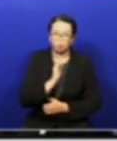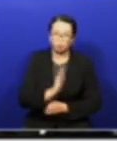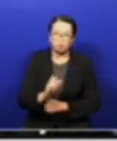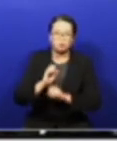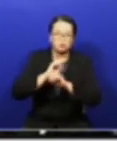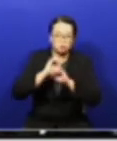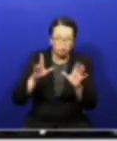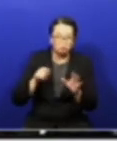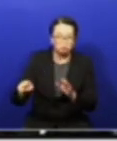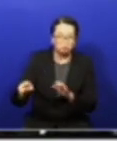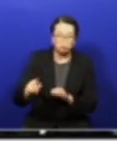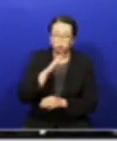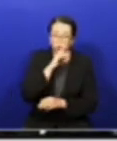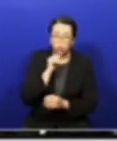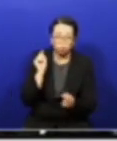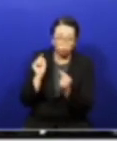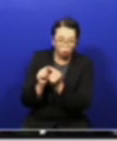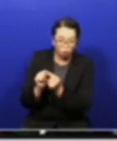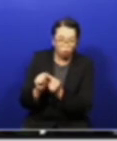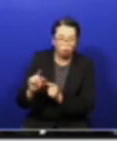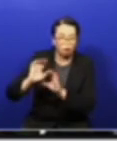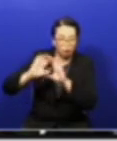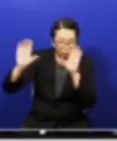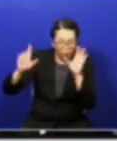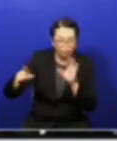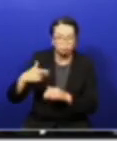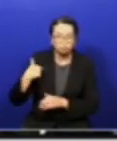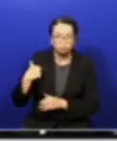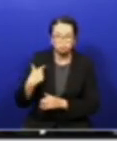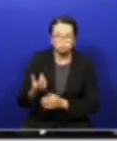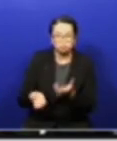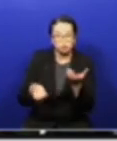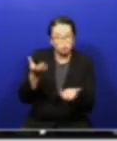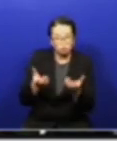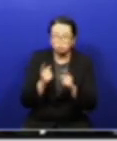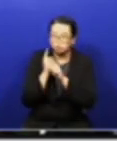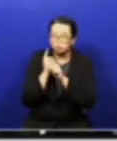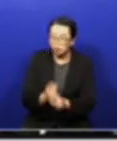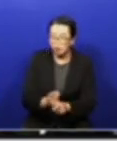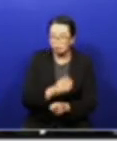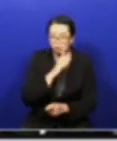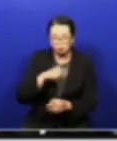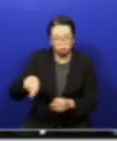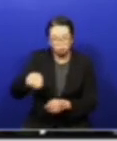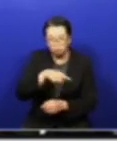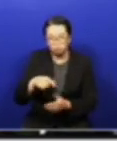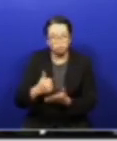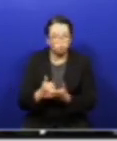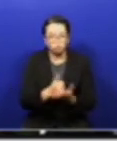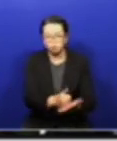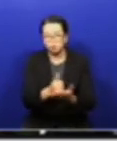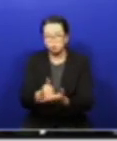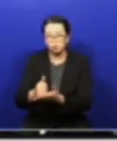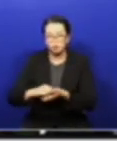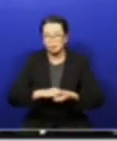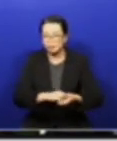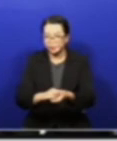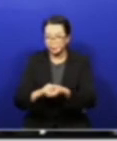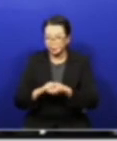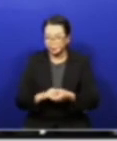กับรัฐบาลก็รัฐบาลก็จะได้ดีใจถ้ามันไม่เป็นธรรมก็ต้องบอกว่าเป็นธรรมล่ะครับก็จะต้องช่วยกันอันนั้นข้อที่